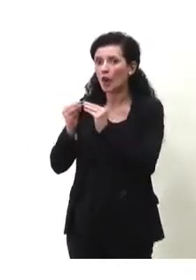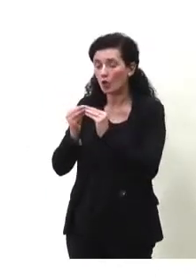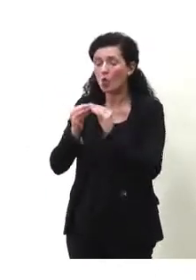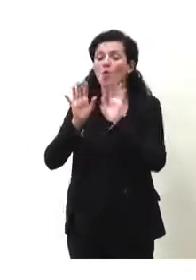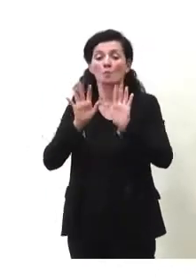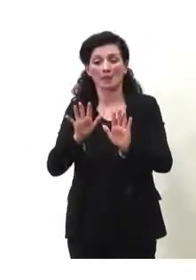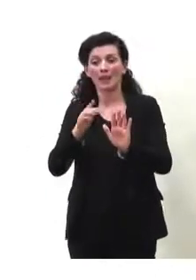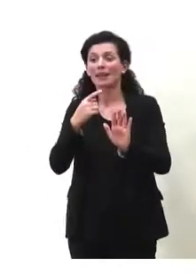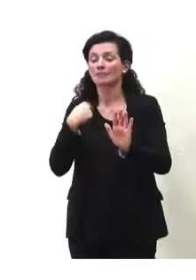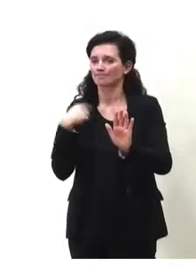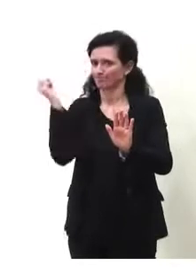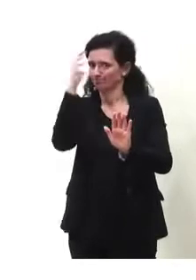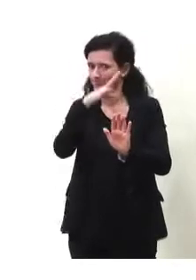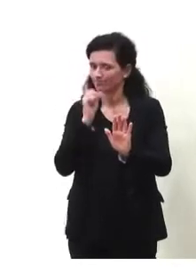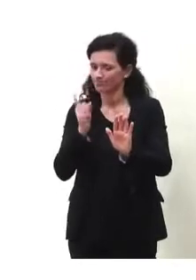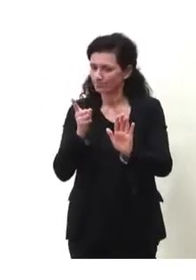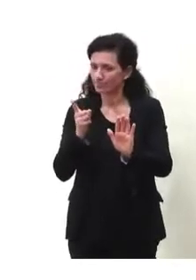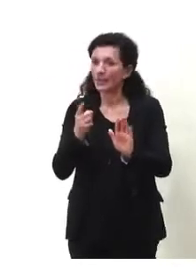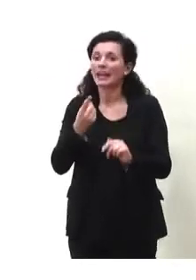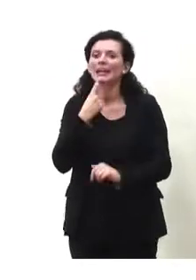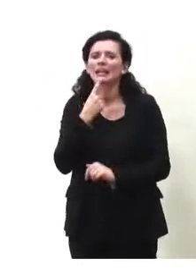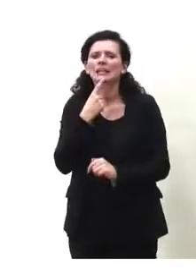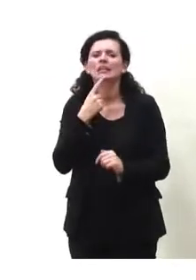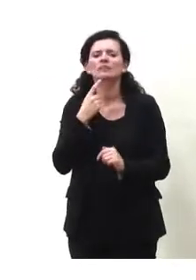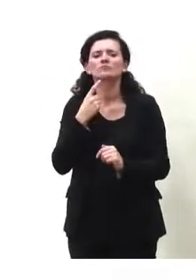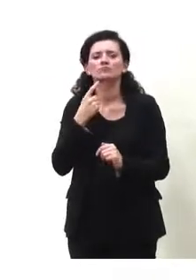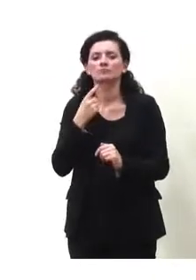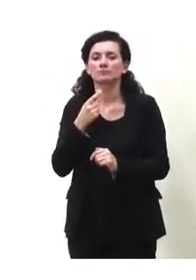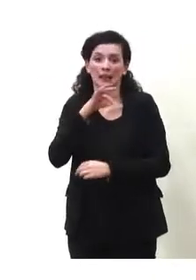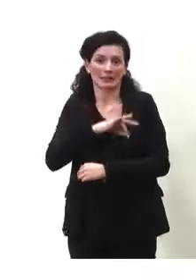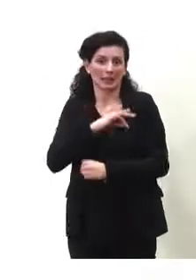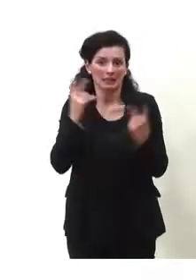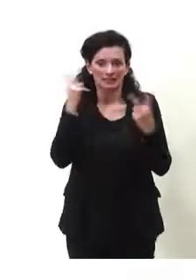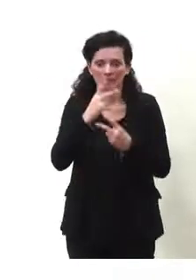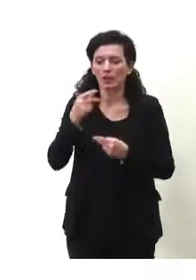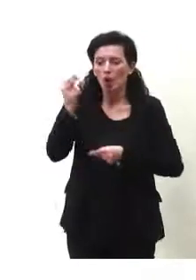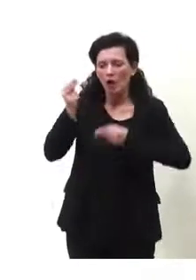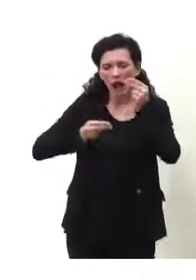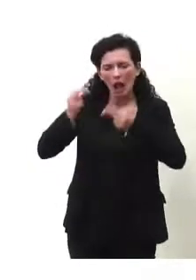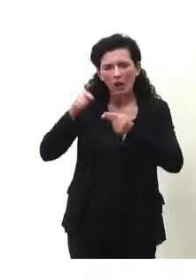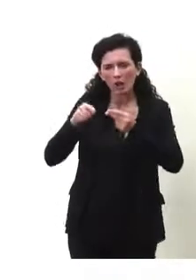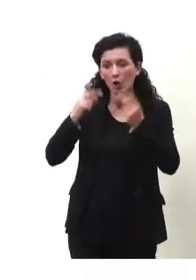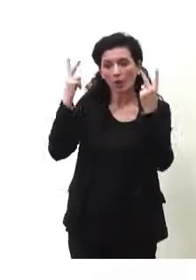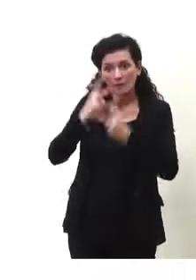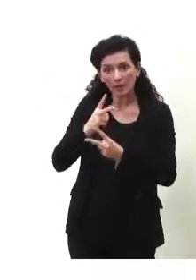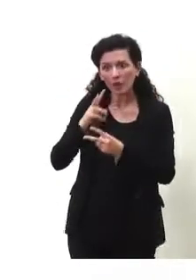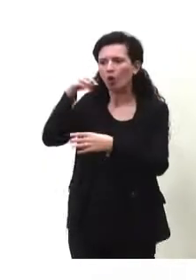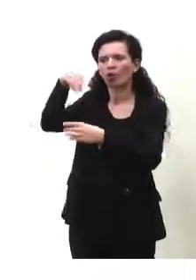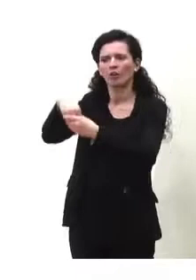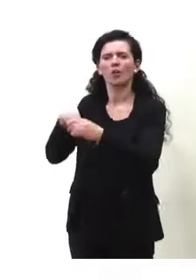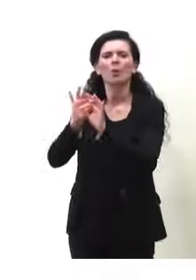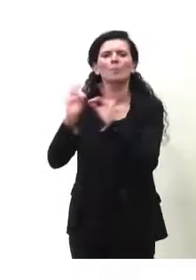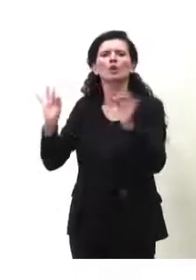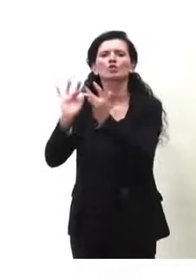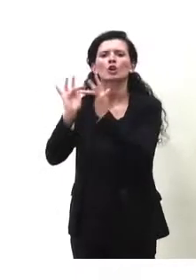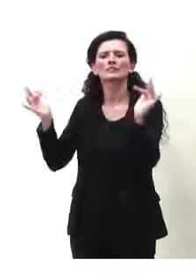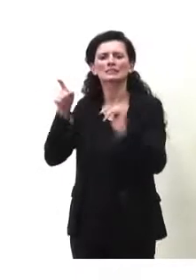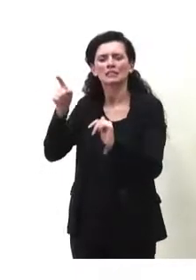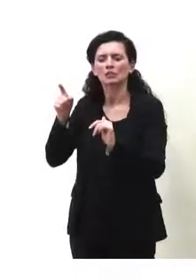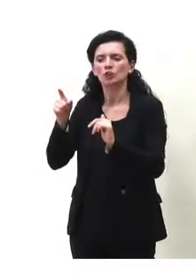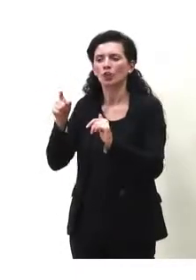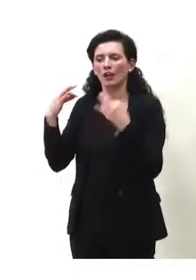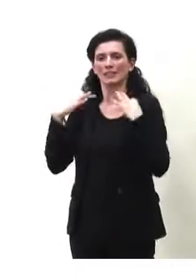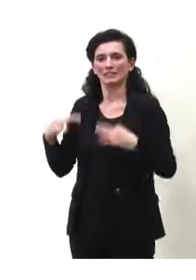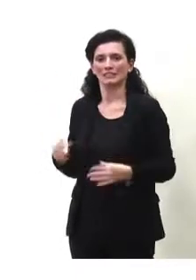fosse interessato, i calcoli veri, che non sono più complessi di quelli, stanno sul sito dell'Istituto Superiore di Sanità.